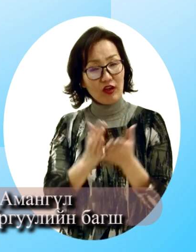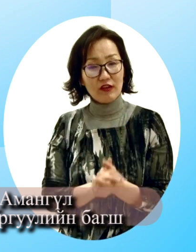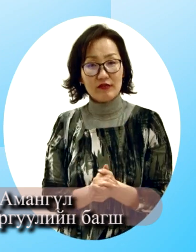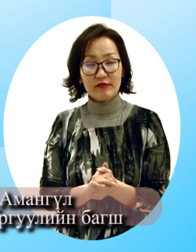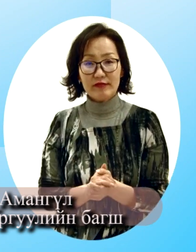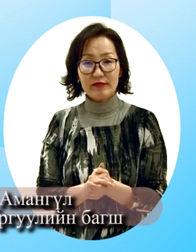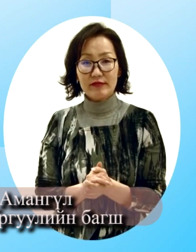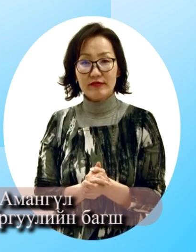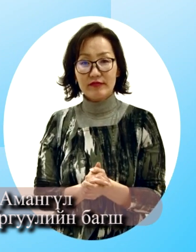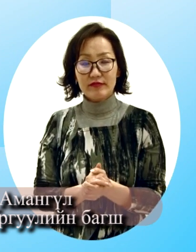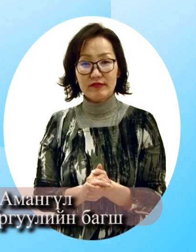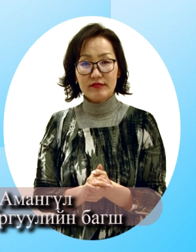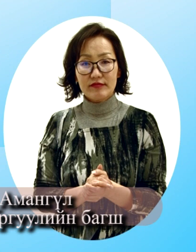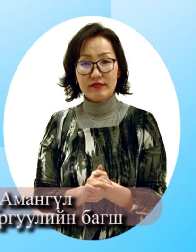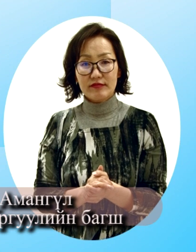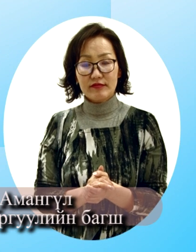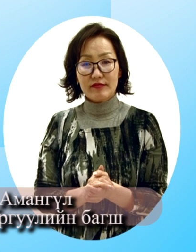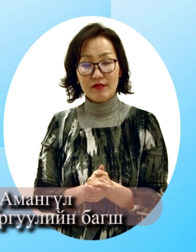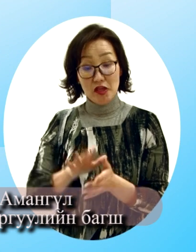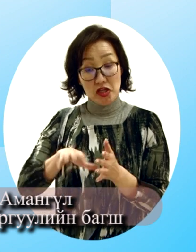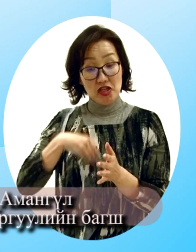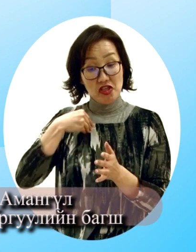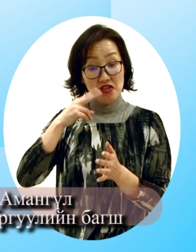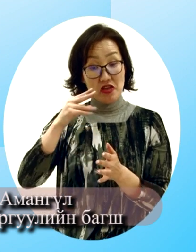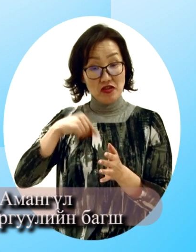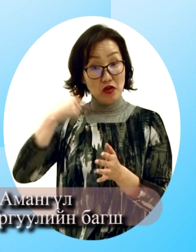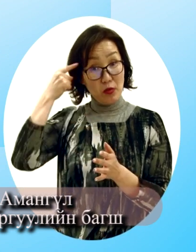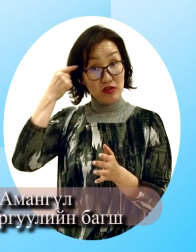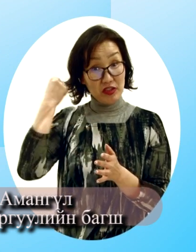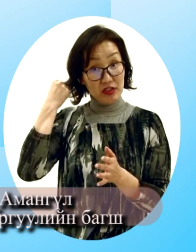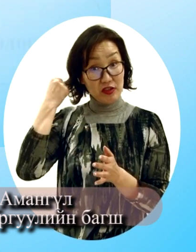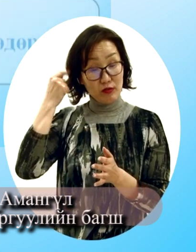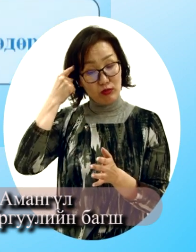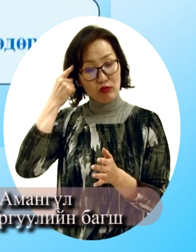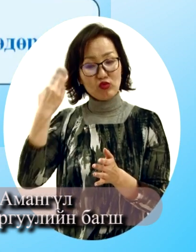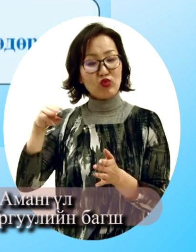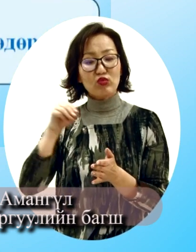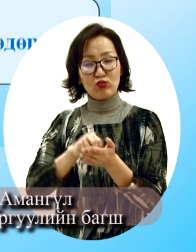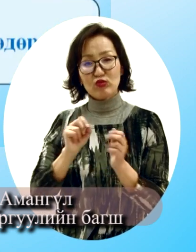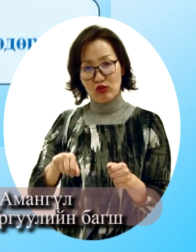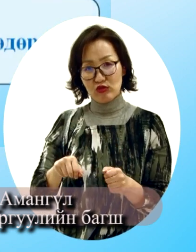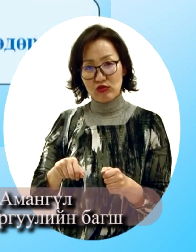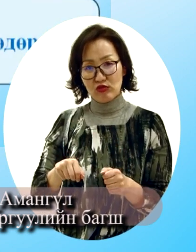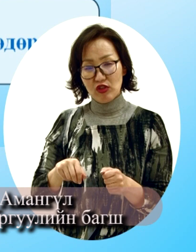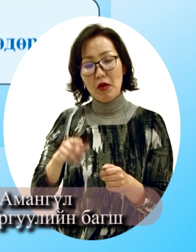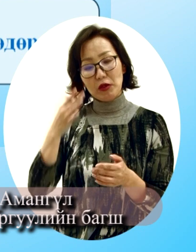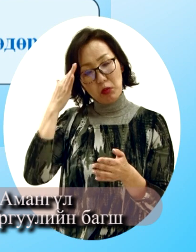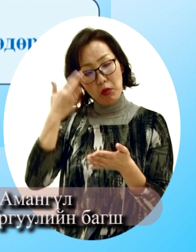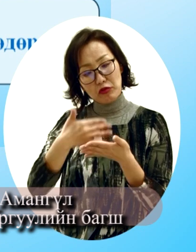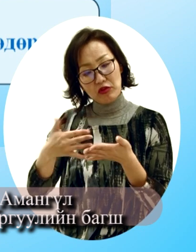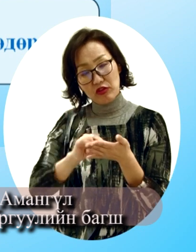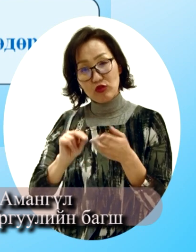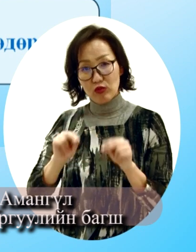Бей жауабы, яғни 15 күн дұрыс екен. Ұпайыңды қойып, өзіңді жігерлендіріп, жұлдызшаңды